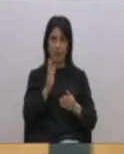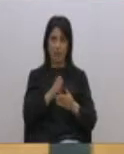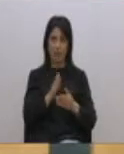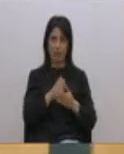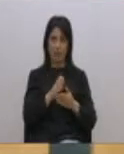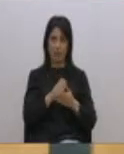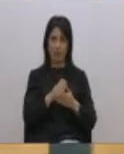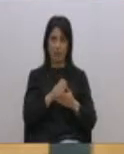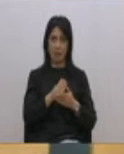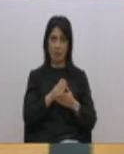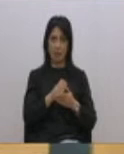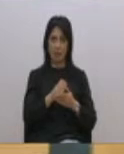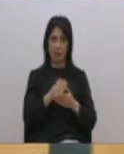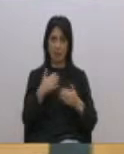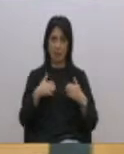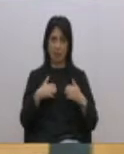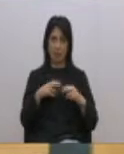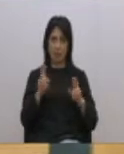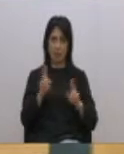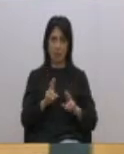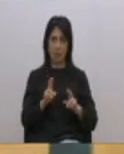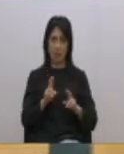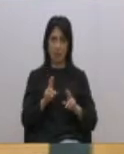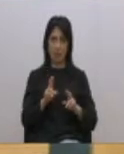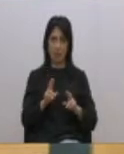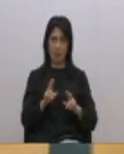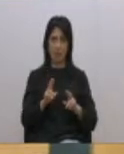ასე ვთქვათ დაჩქარებული წესით და